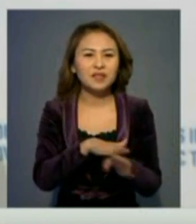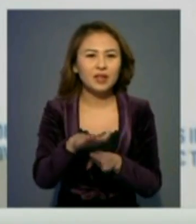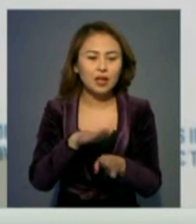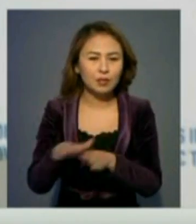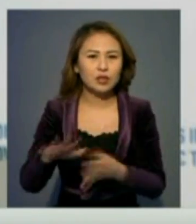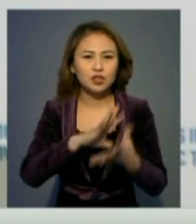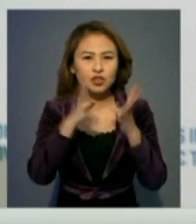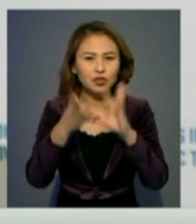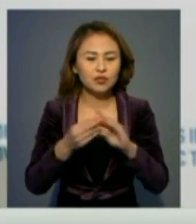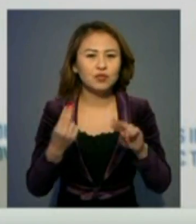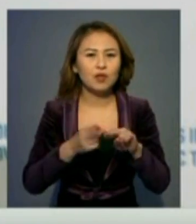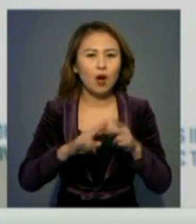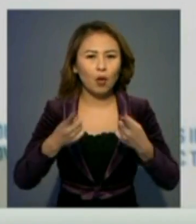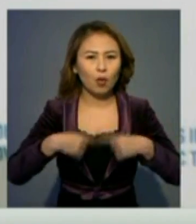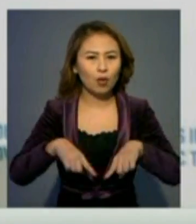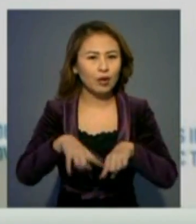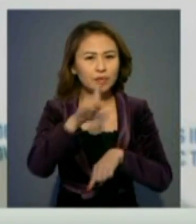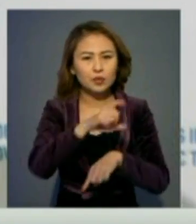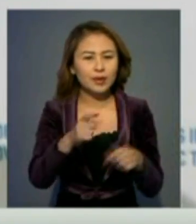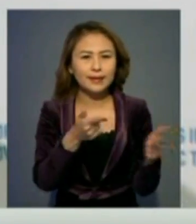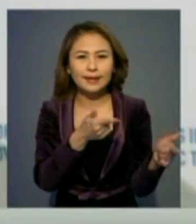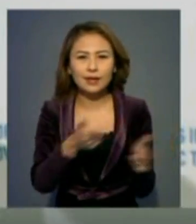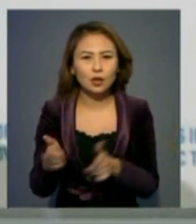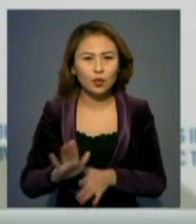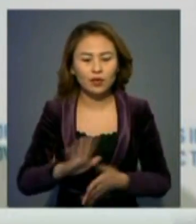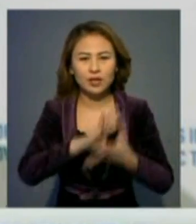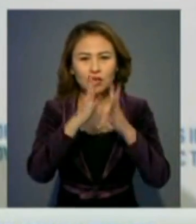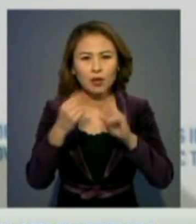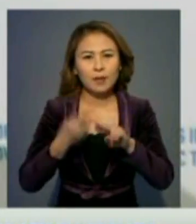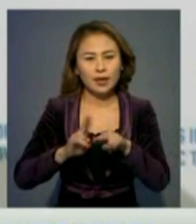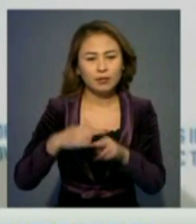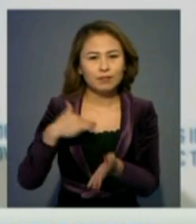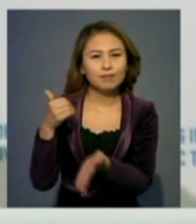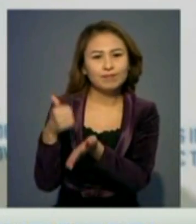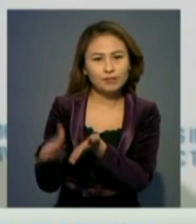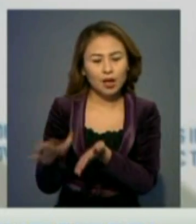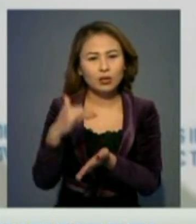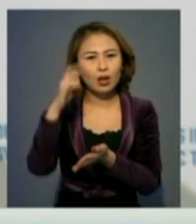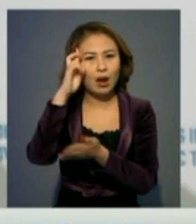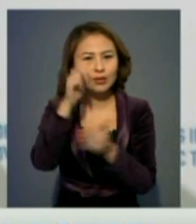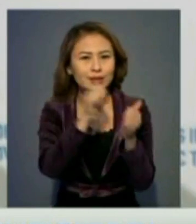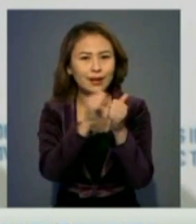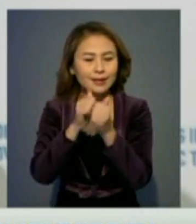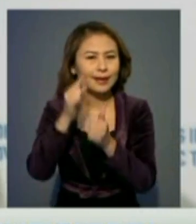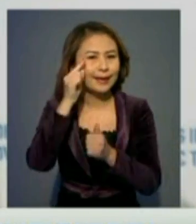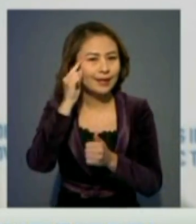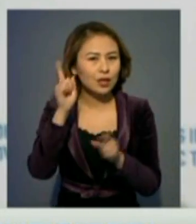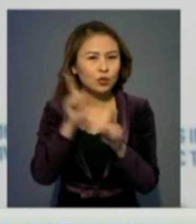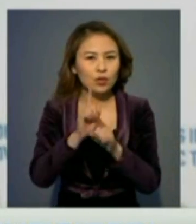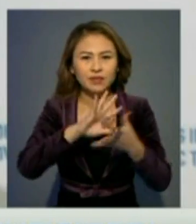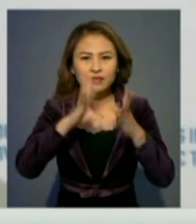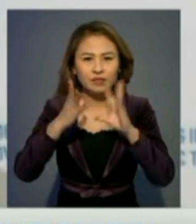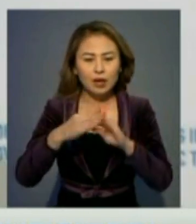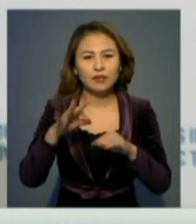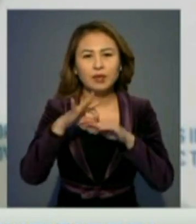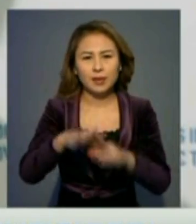Бірақ оған біздің қоғам дайын болмаған еді. Сондықтан бас тартқанбыз. Ал қазір жақын көршілеріміз Қырғызстан мен Ресейде ол жүйе